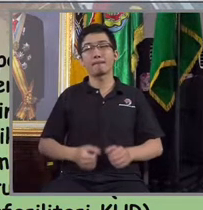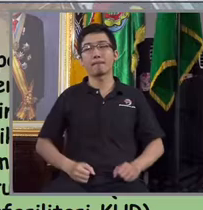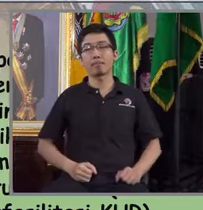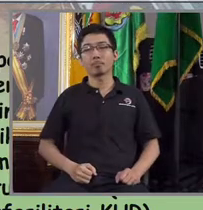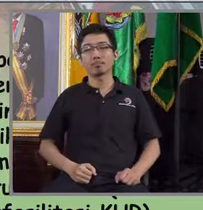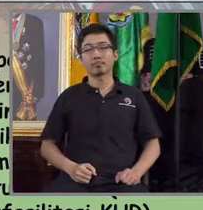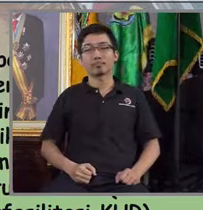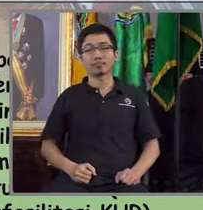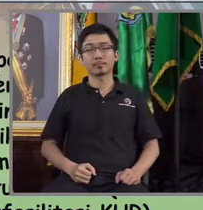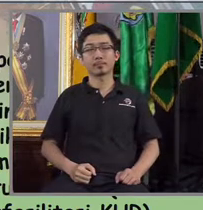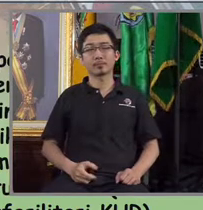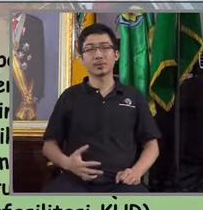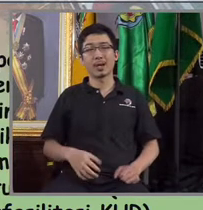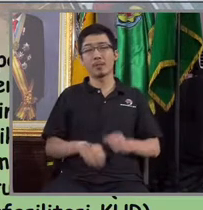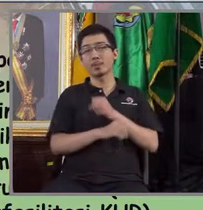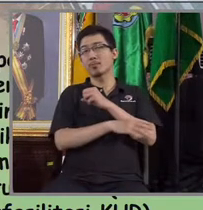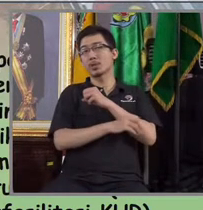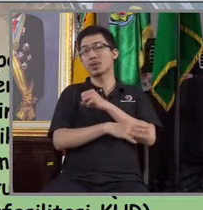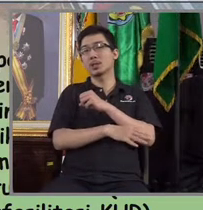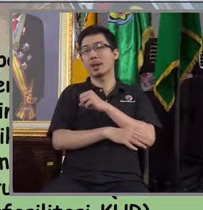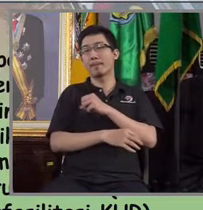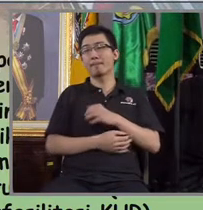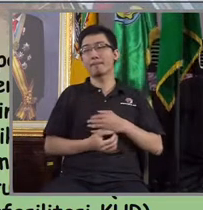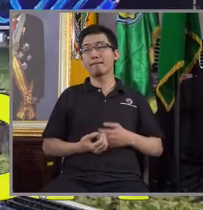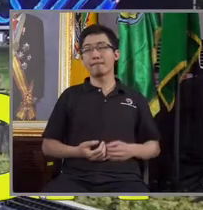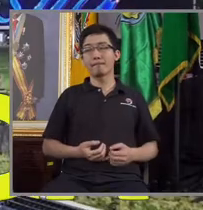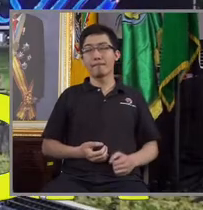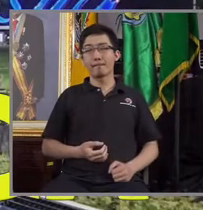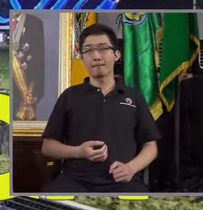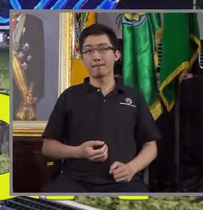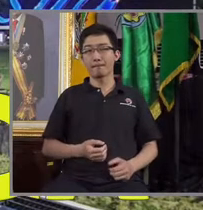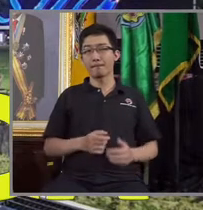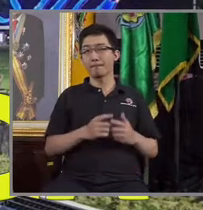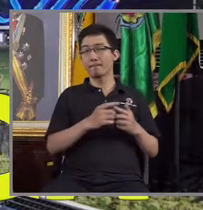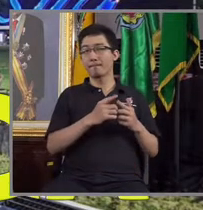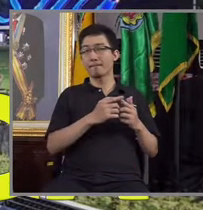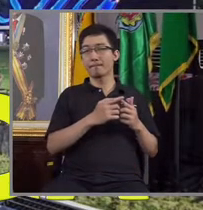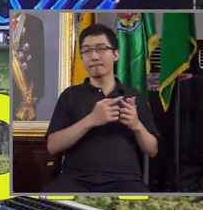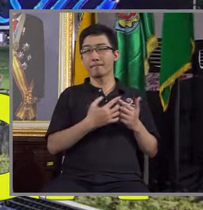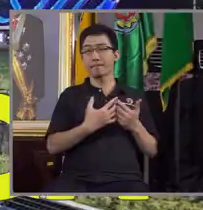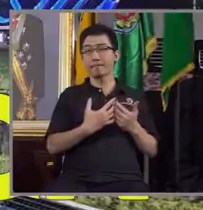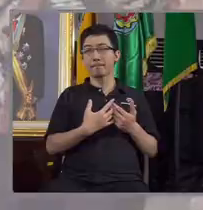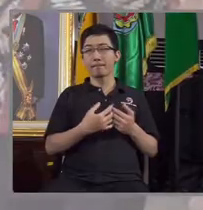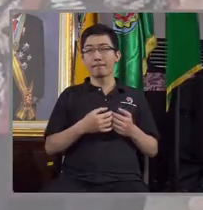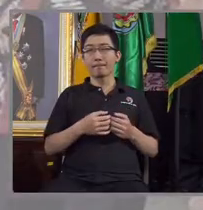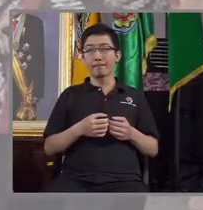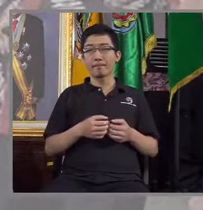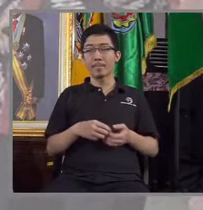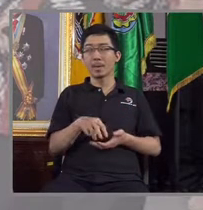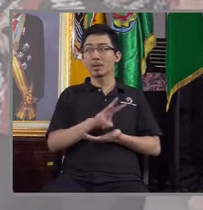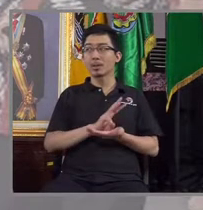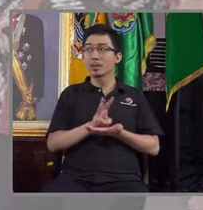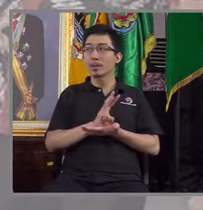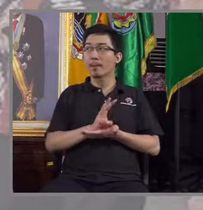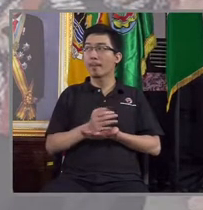Hai untuk mengatasi kemiskinan Hai pemerintah kota Salatiga memiliki